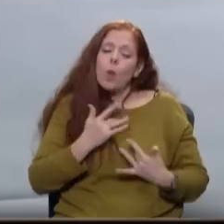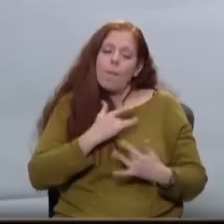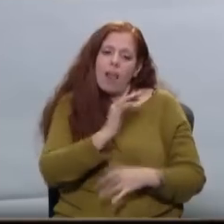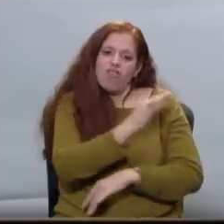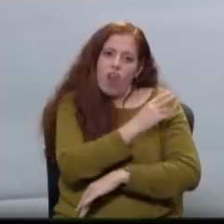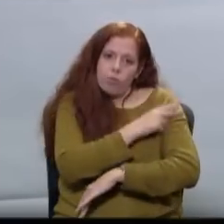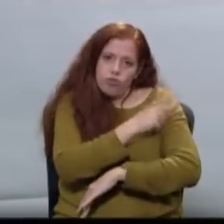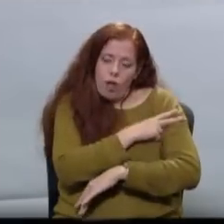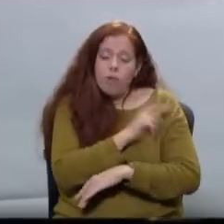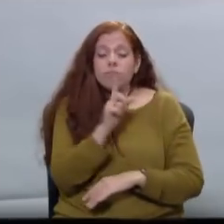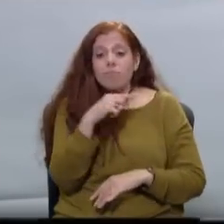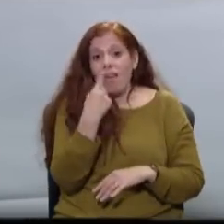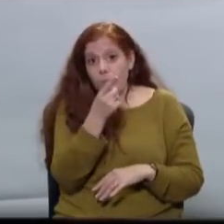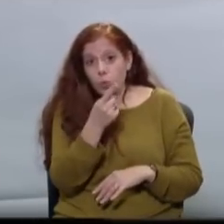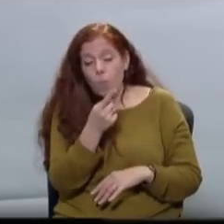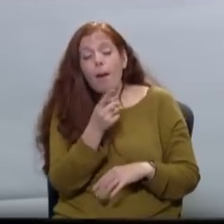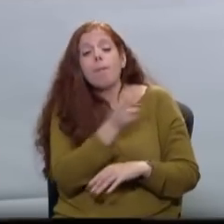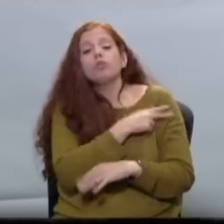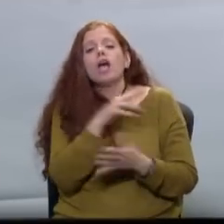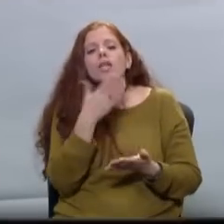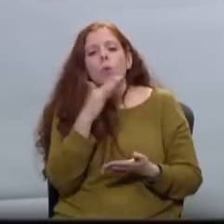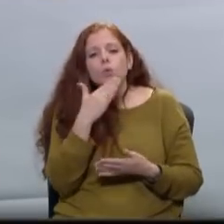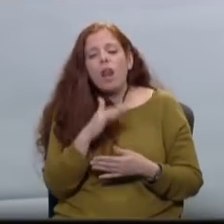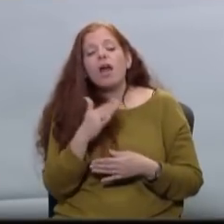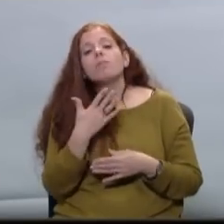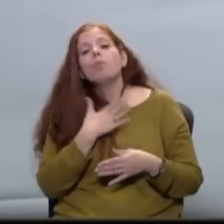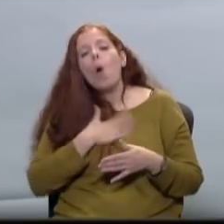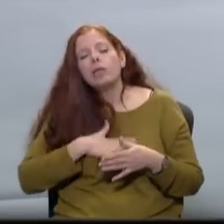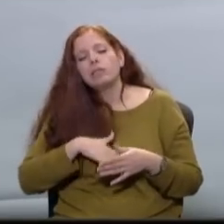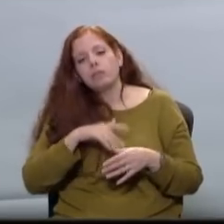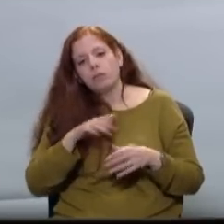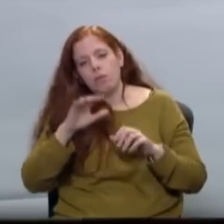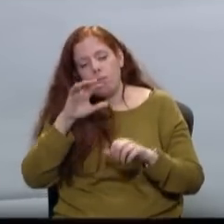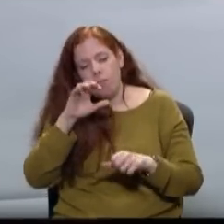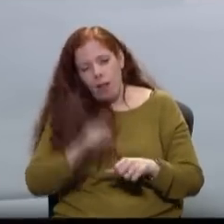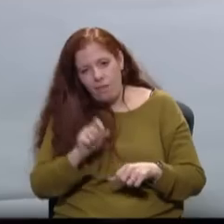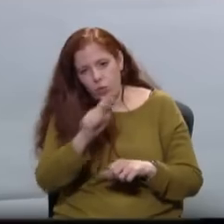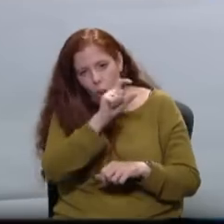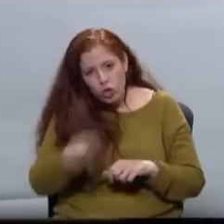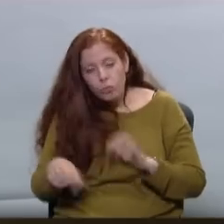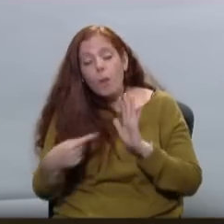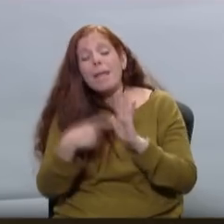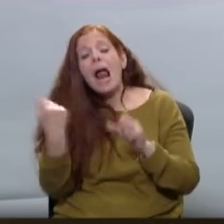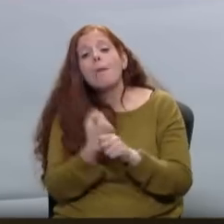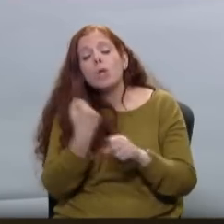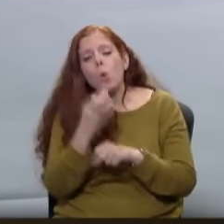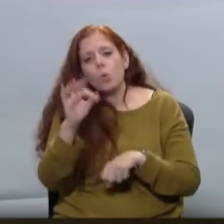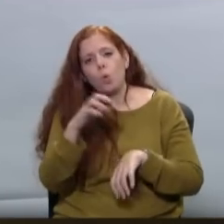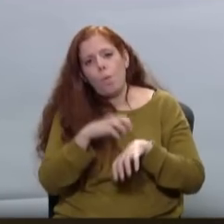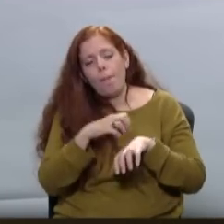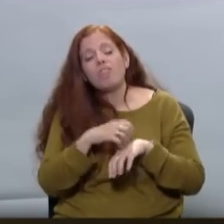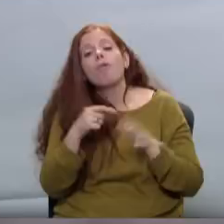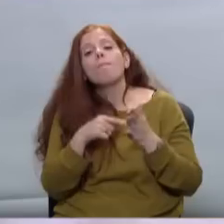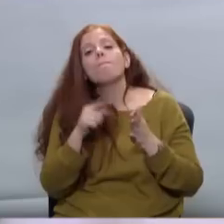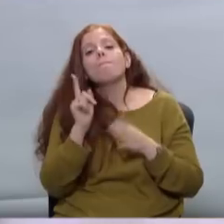כמובן. לטענתו, במשטרת ירושלים מחפשים אותו במיוחד בגלל פעילותו בנושא הר הבית ובגלל שמו.